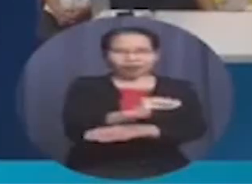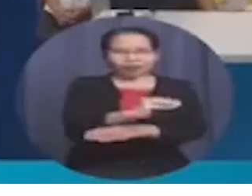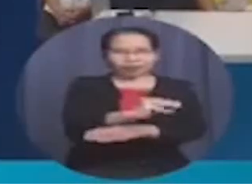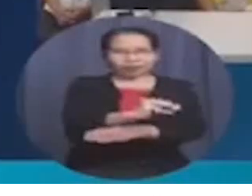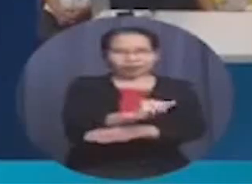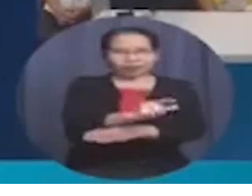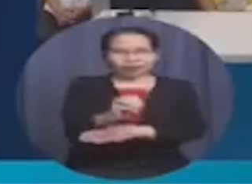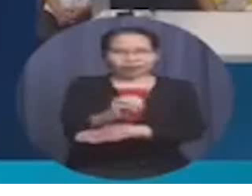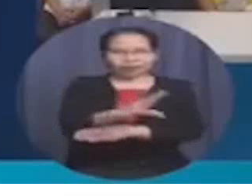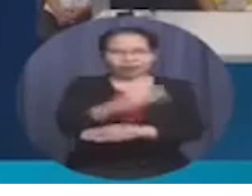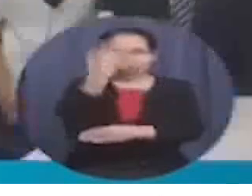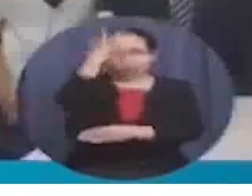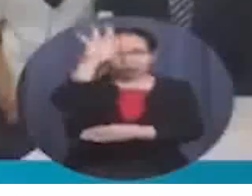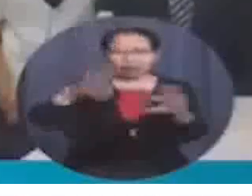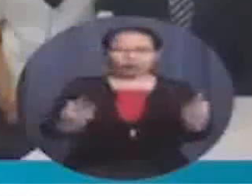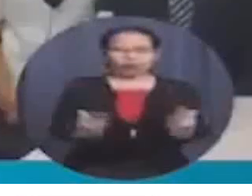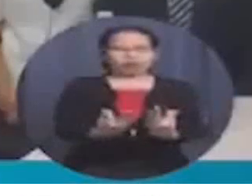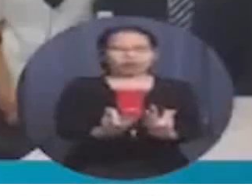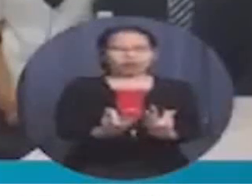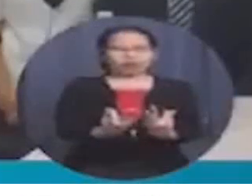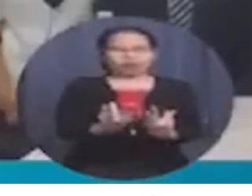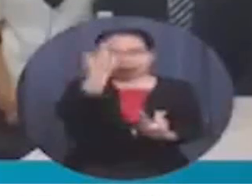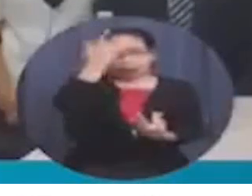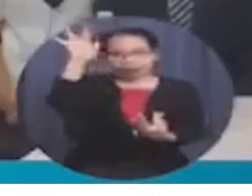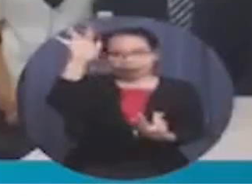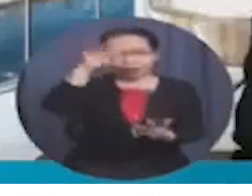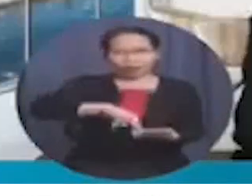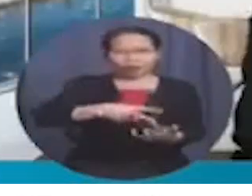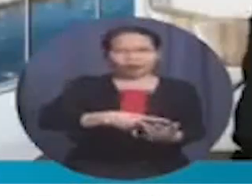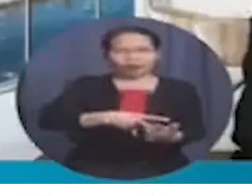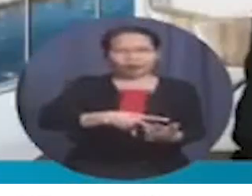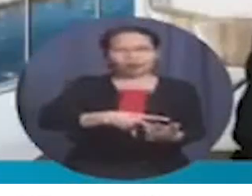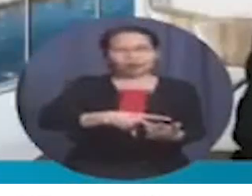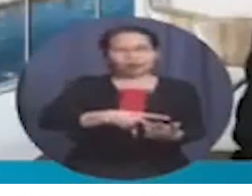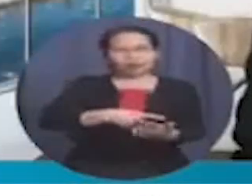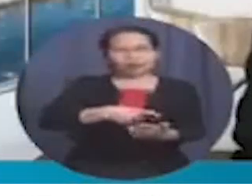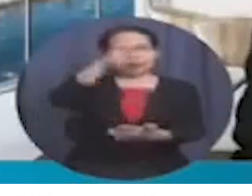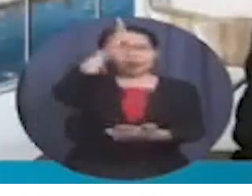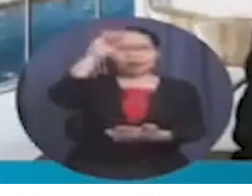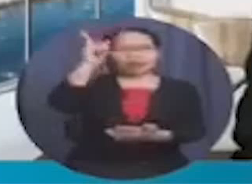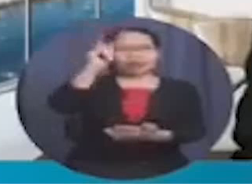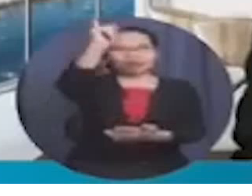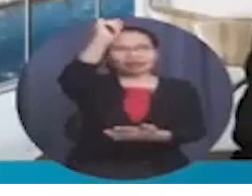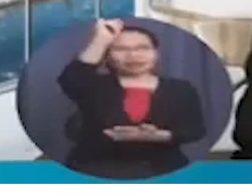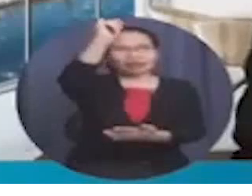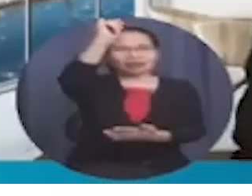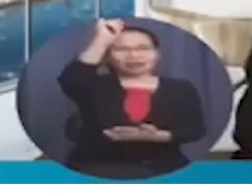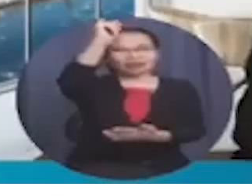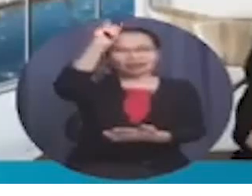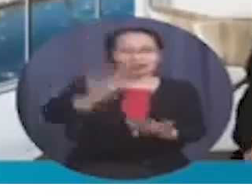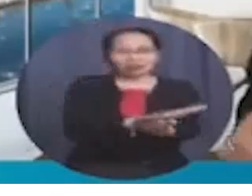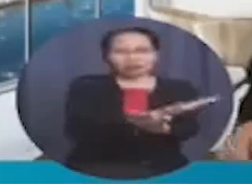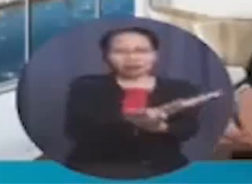Manolo and his genius family. Yung genius doon, ang kahulugan noon, God's eternal